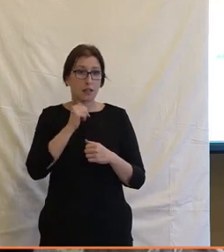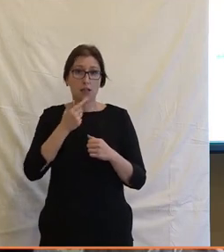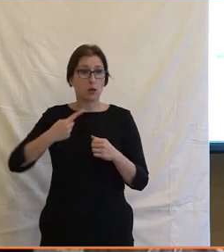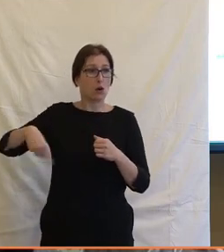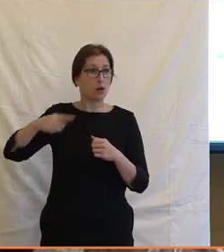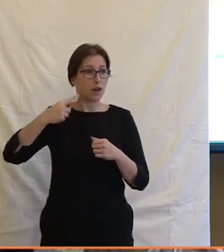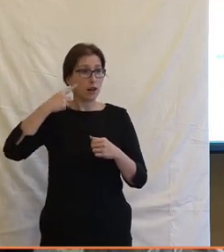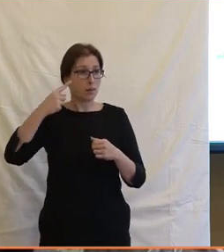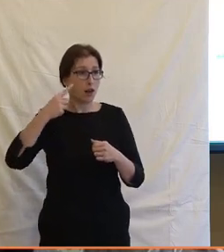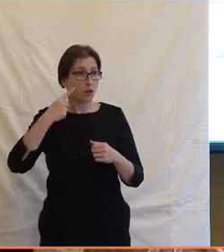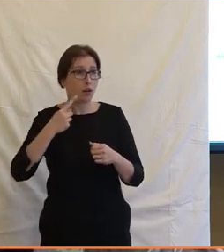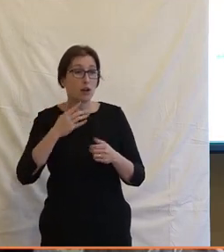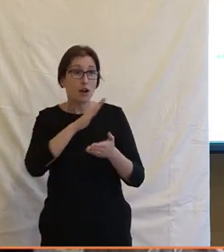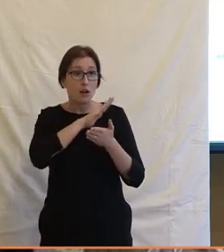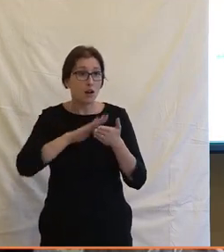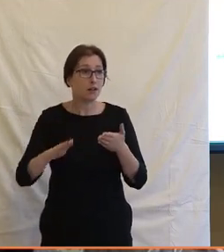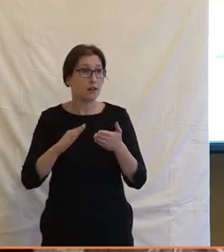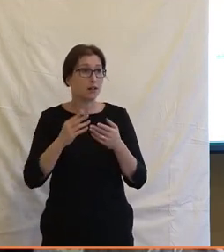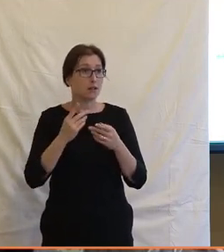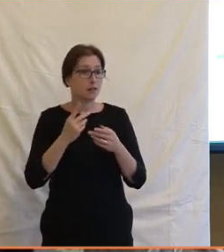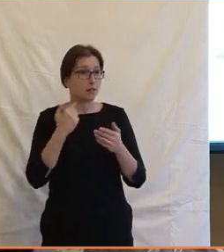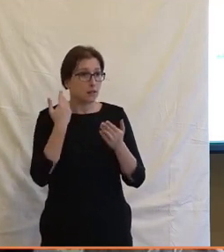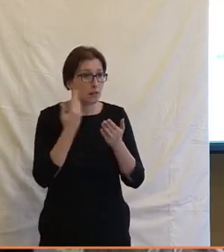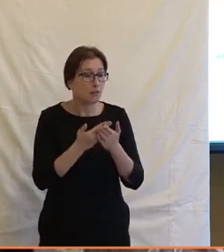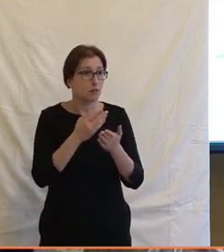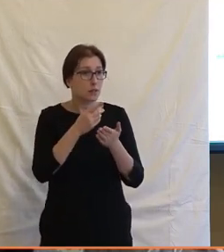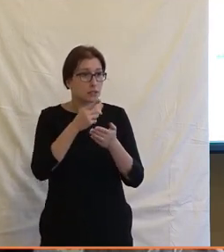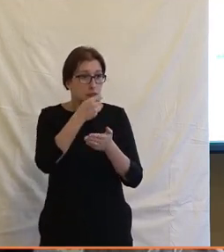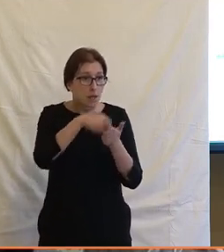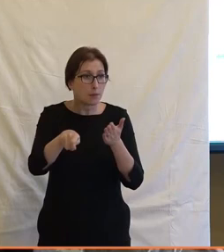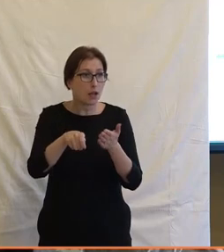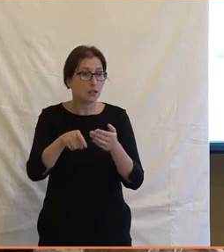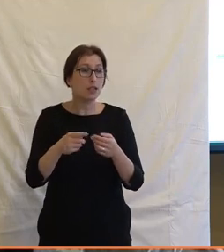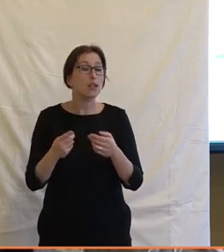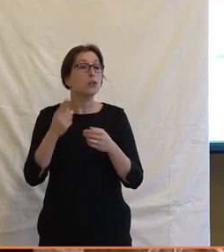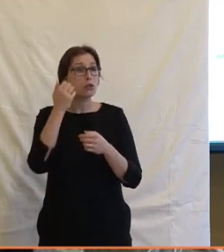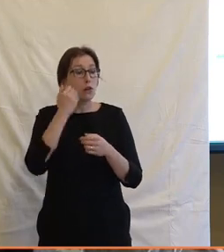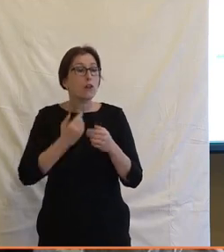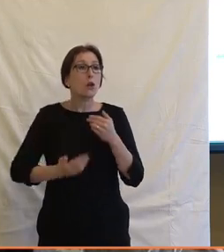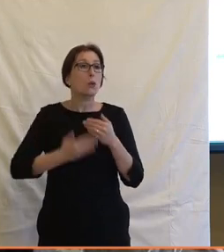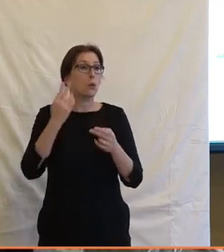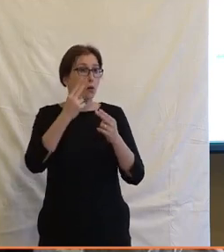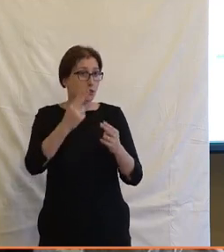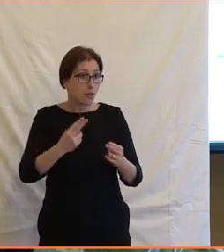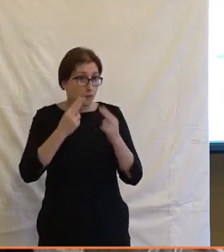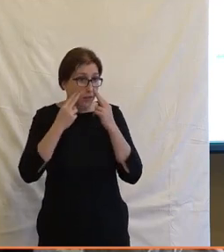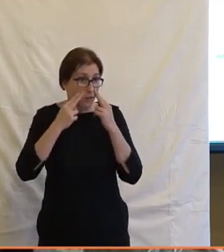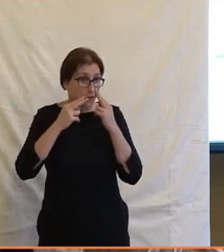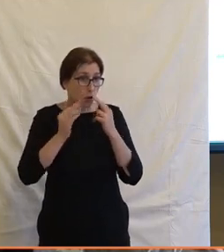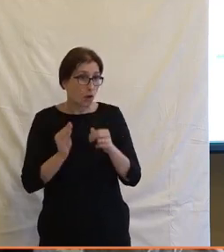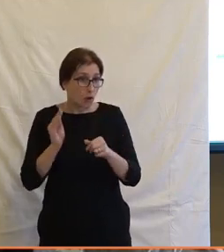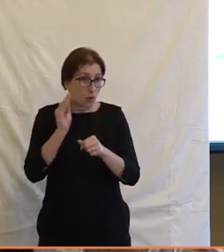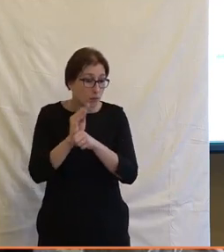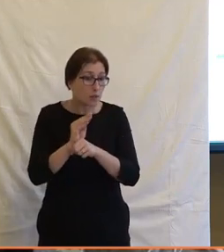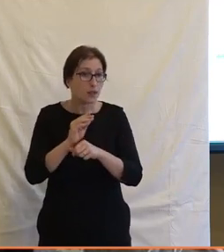ty viděla, a shodou okolností ještě na tom zarážící je to, že ten klient je skoro nevědomý. Takže on vlastně, s ním to